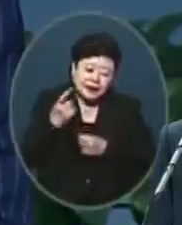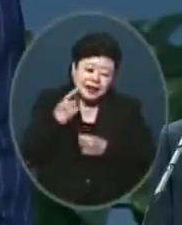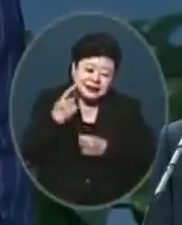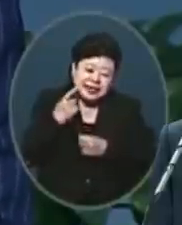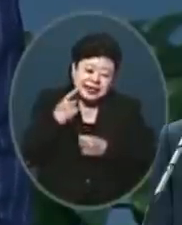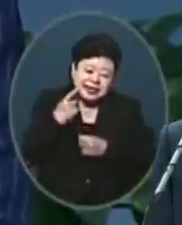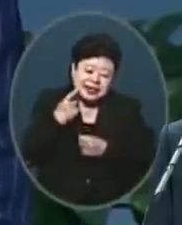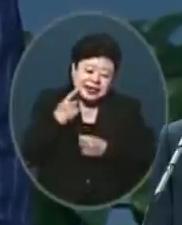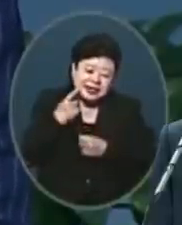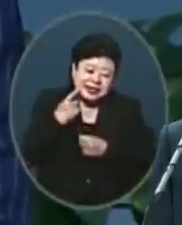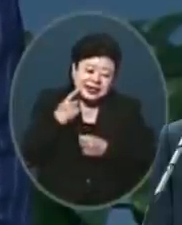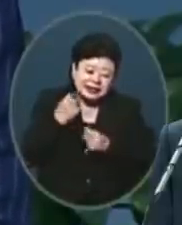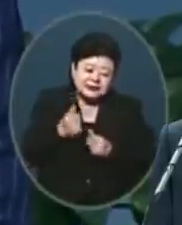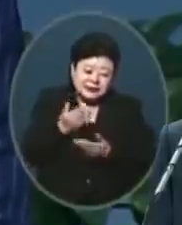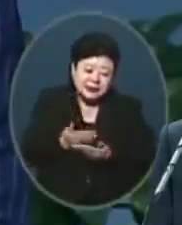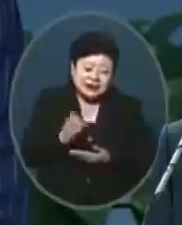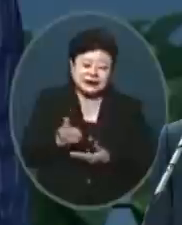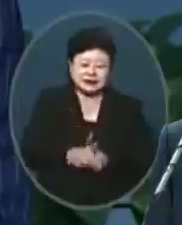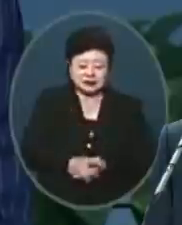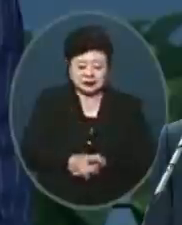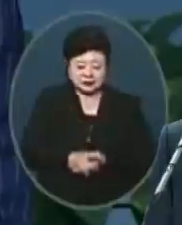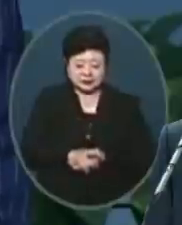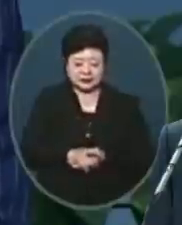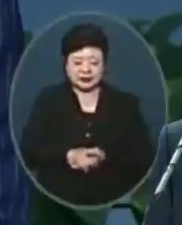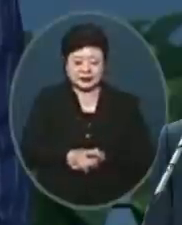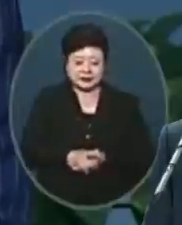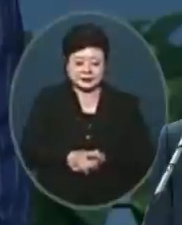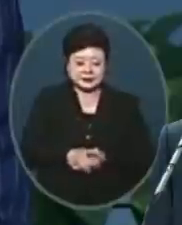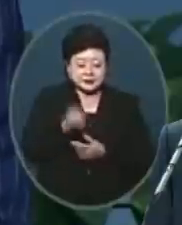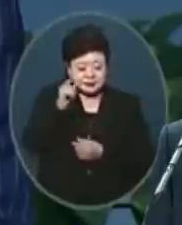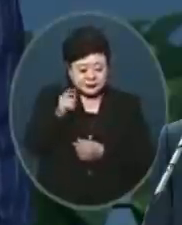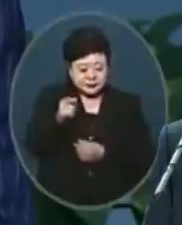그날 심판을 받기로 했습니다. 이